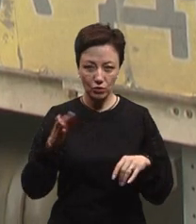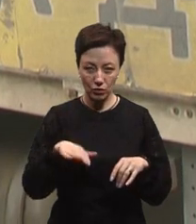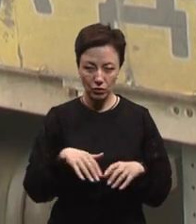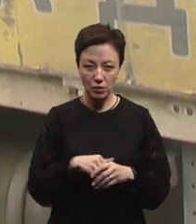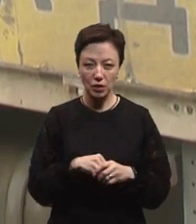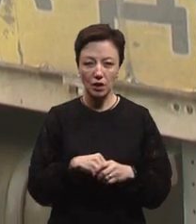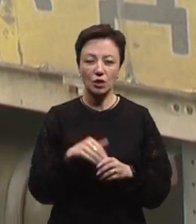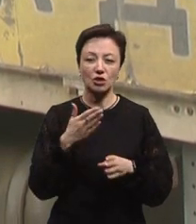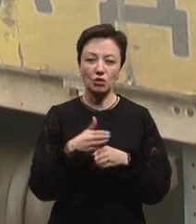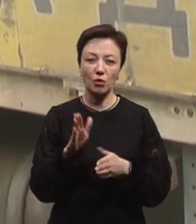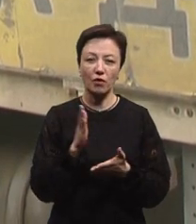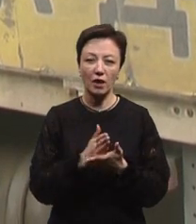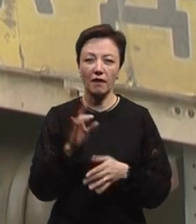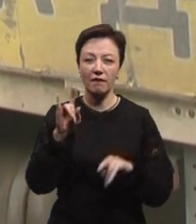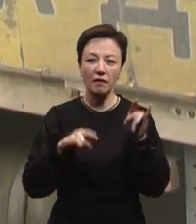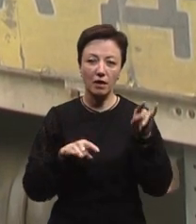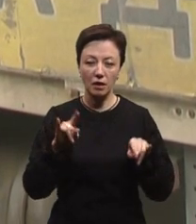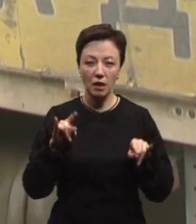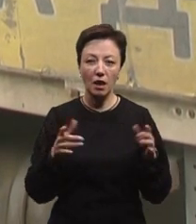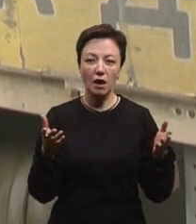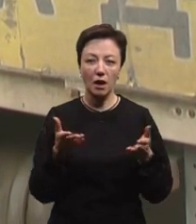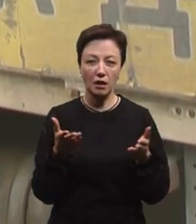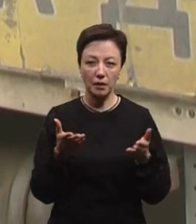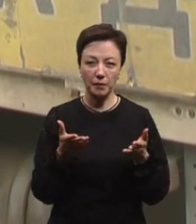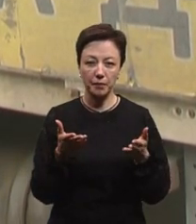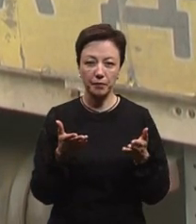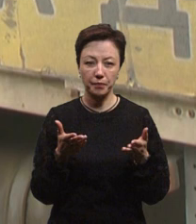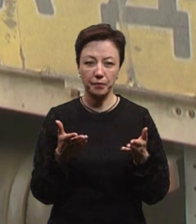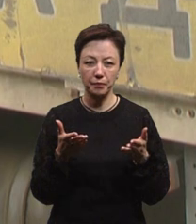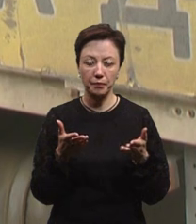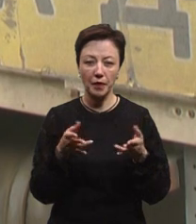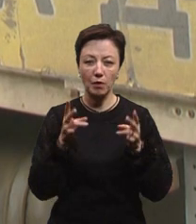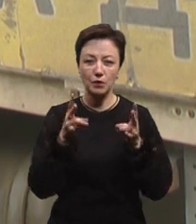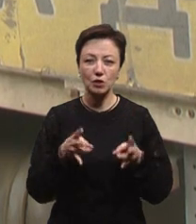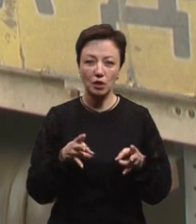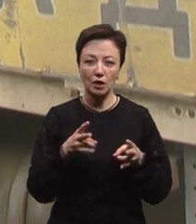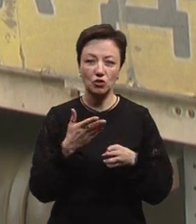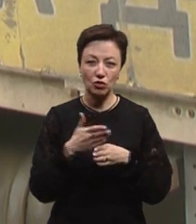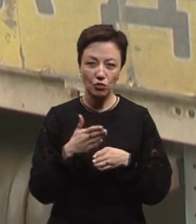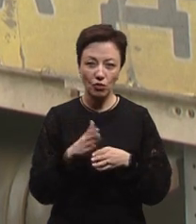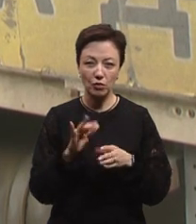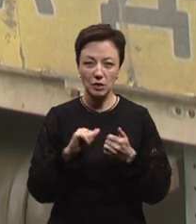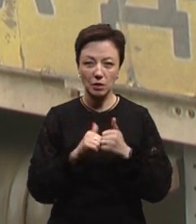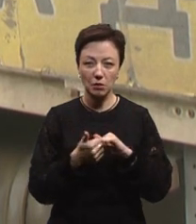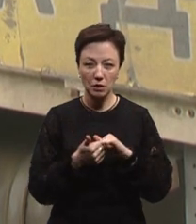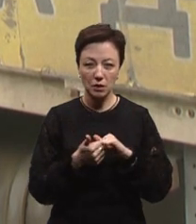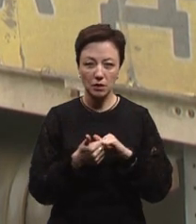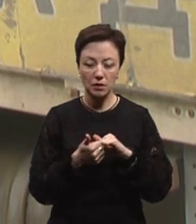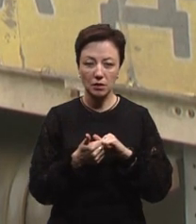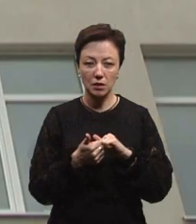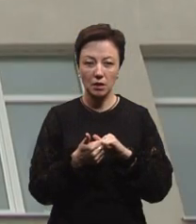частково є вікна які постраждали частково так і вони буде замінено